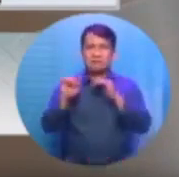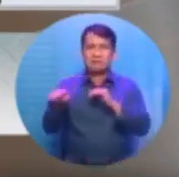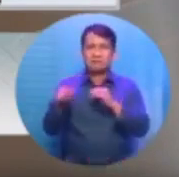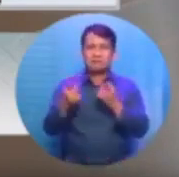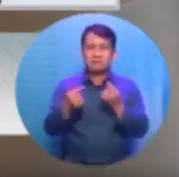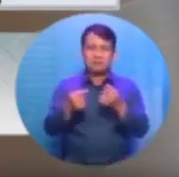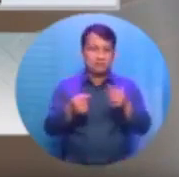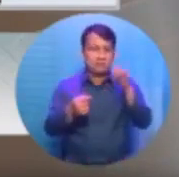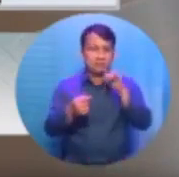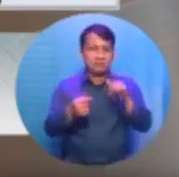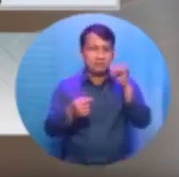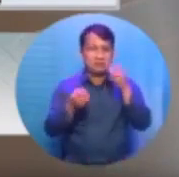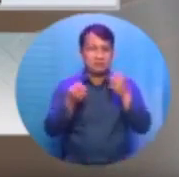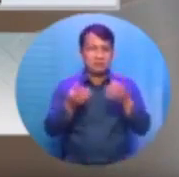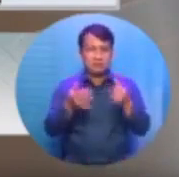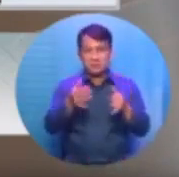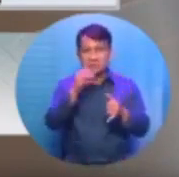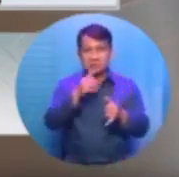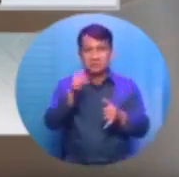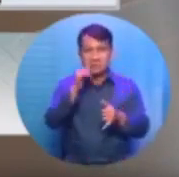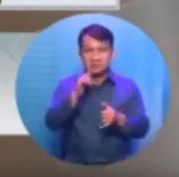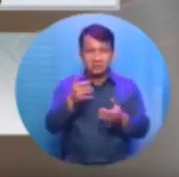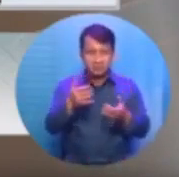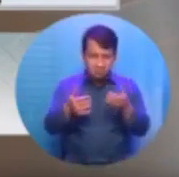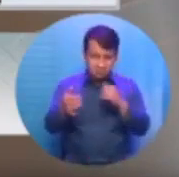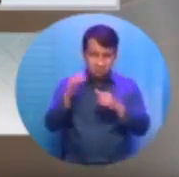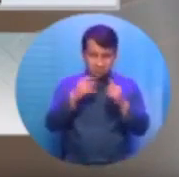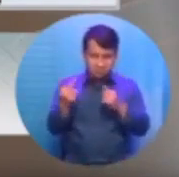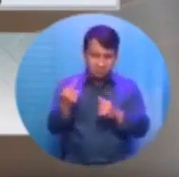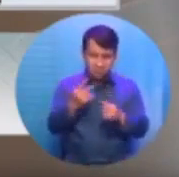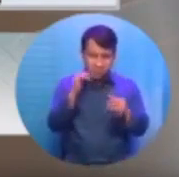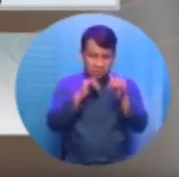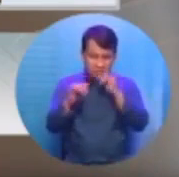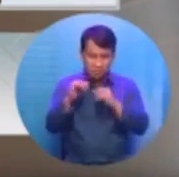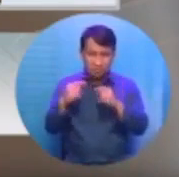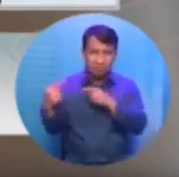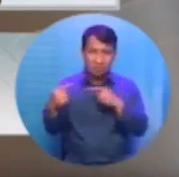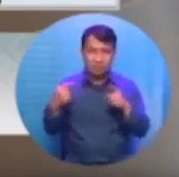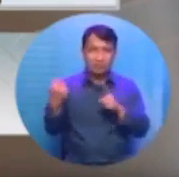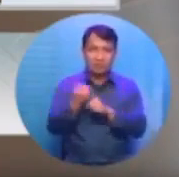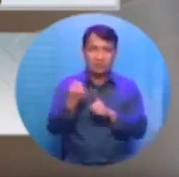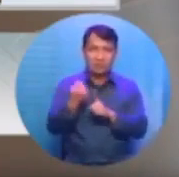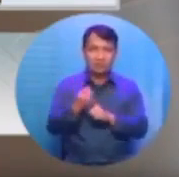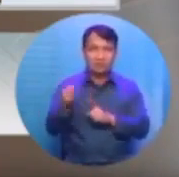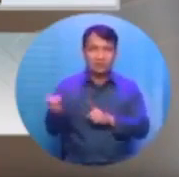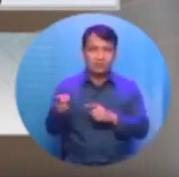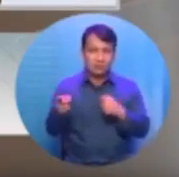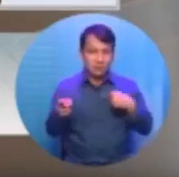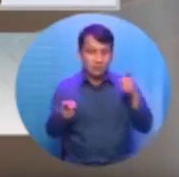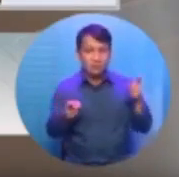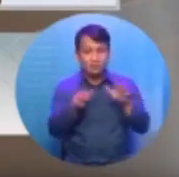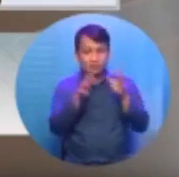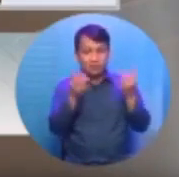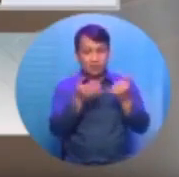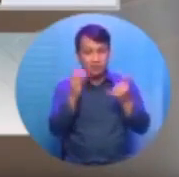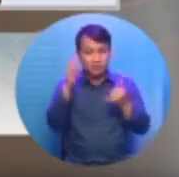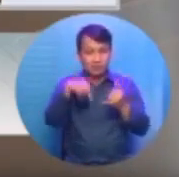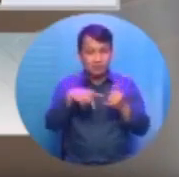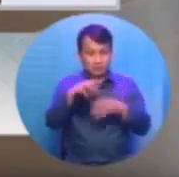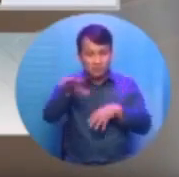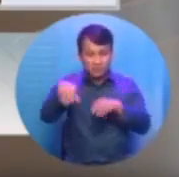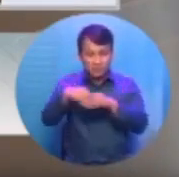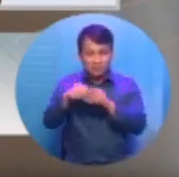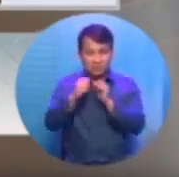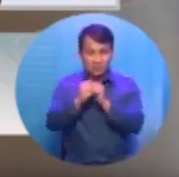sir, lumaklak kayo na napakaraming alak at numalasing na ho kayong pareho, nagkasakita na ikaw bilang isang barangay chairman, nas involved